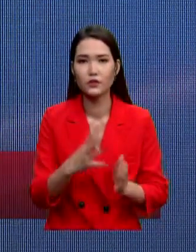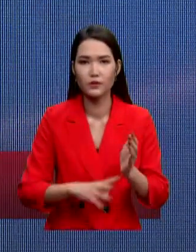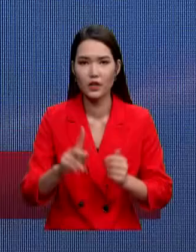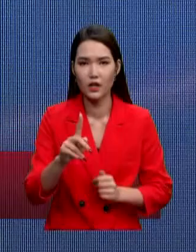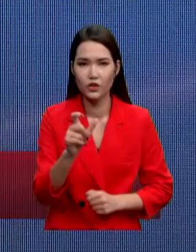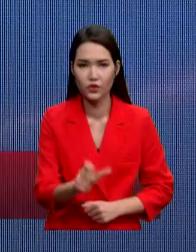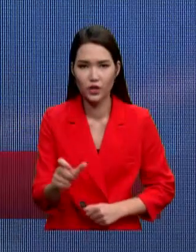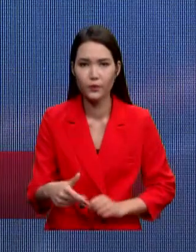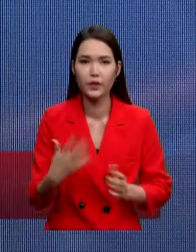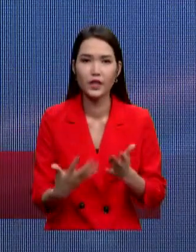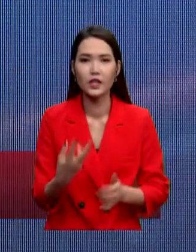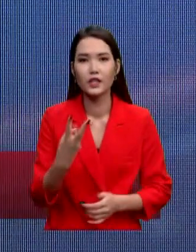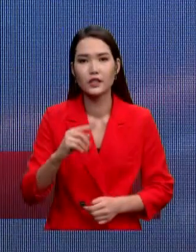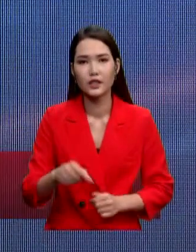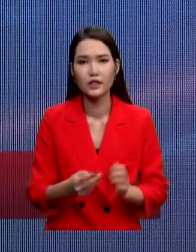291 человек, а это